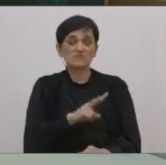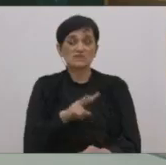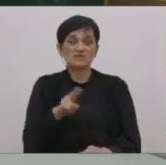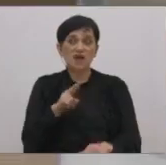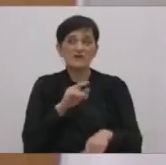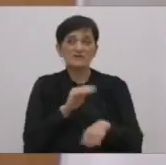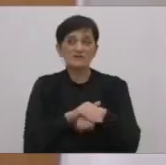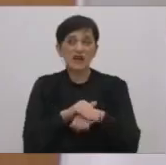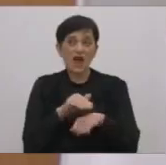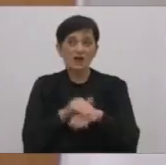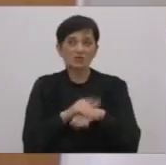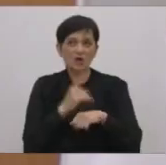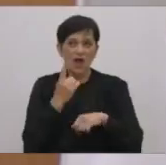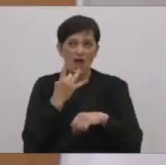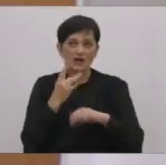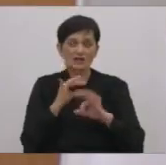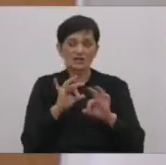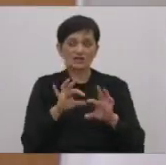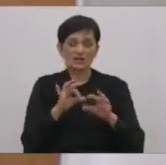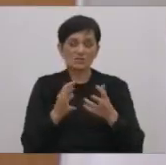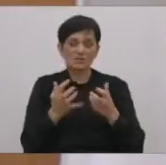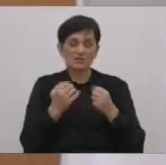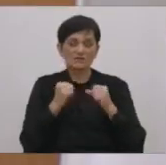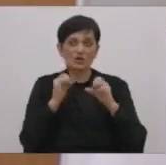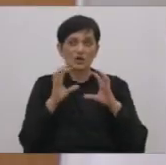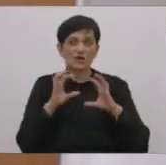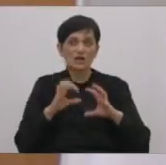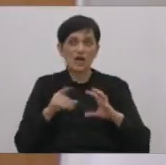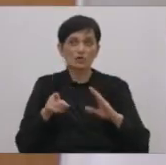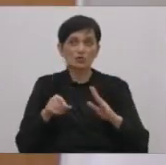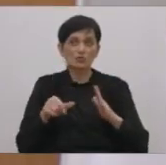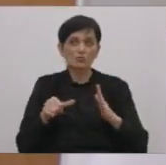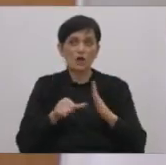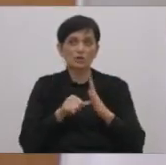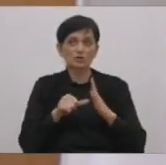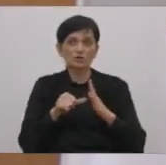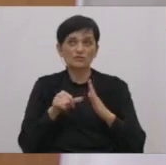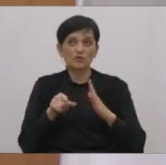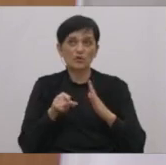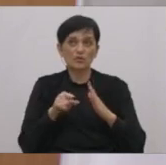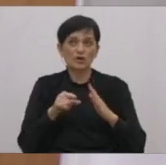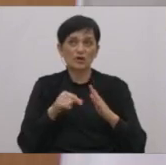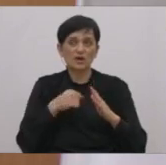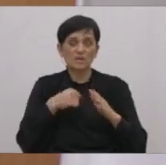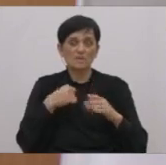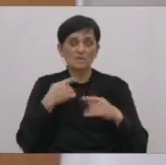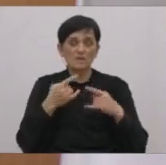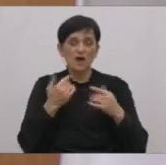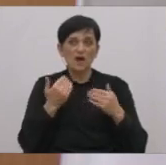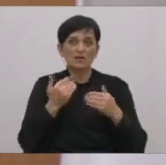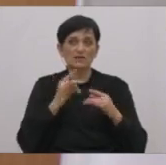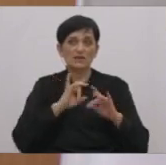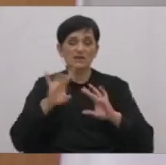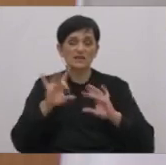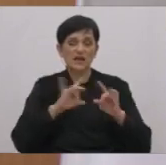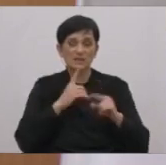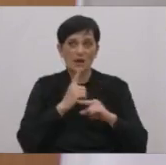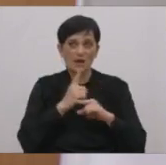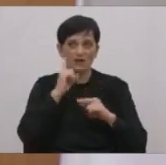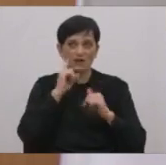Tatia მოიყვანეს ერთხელაც და მიგოღებინეს კანონი, რომლის მეშვეობითაც მედიაში აეგზალათ მათ რეკლამები, ხომ